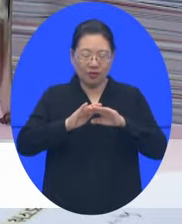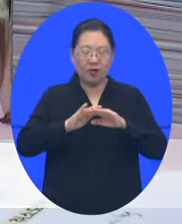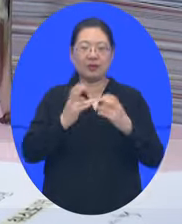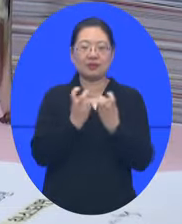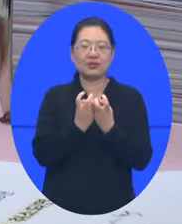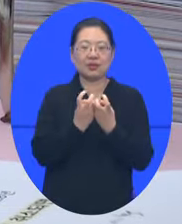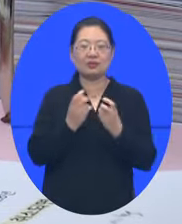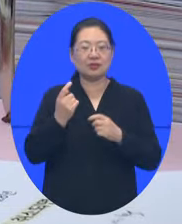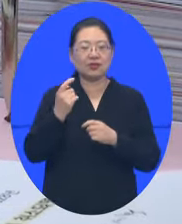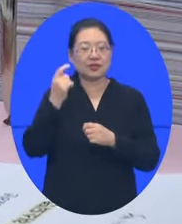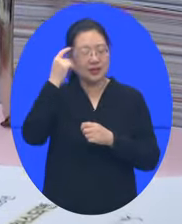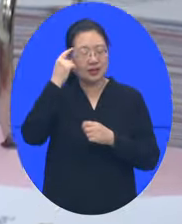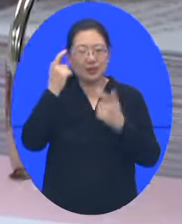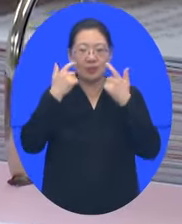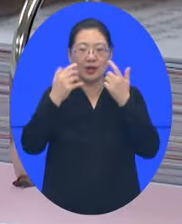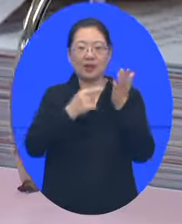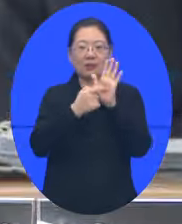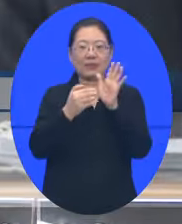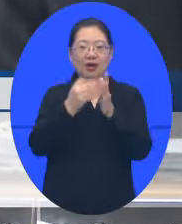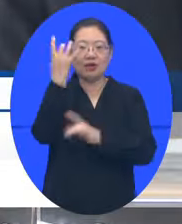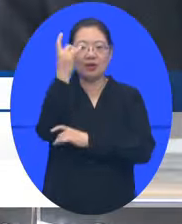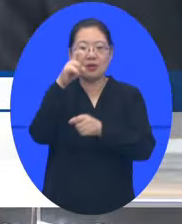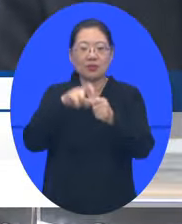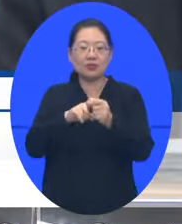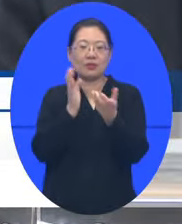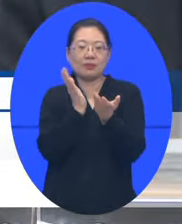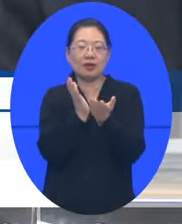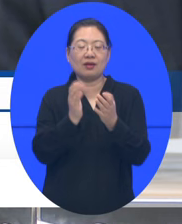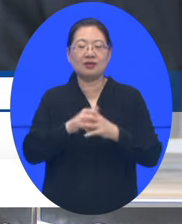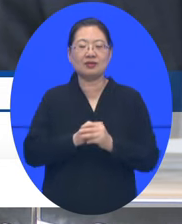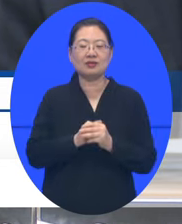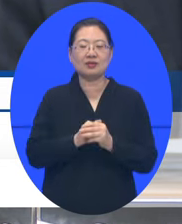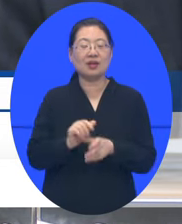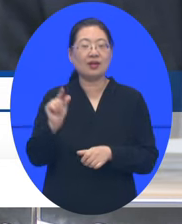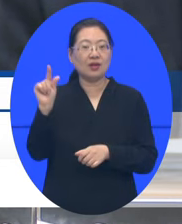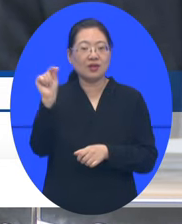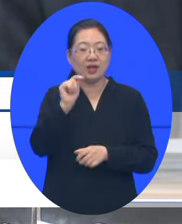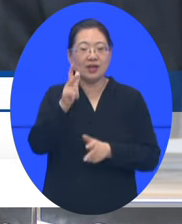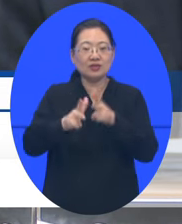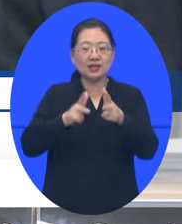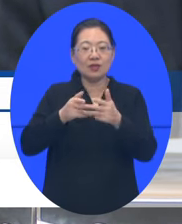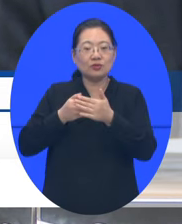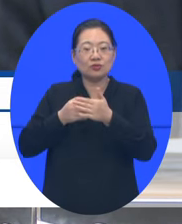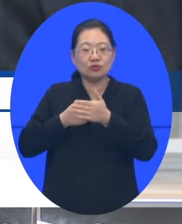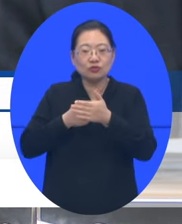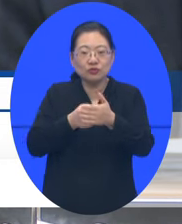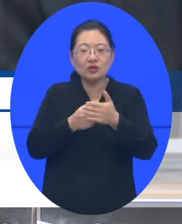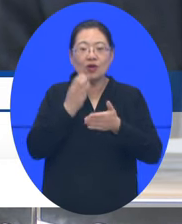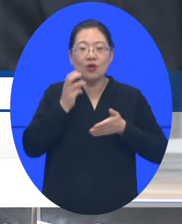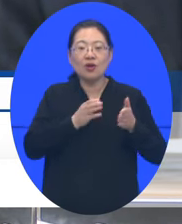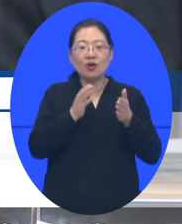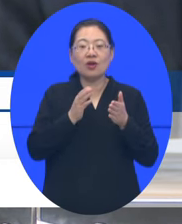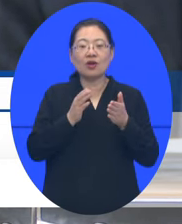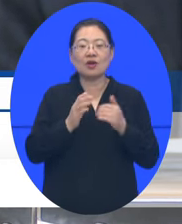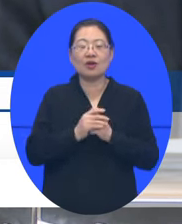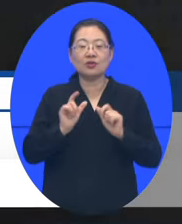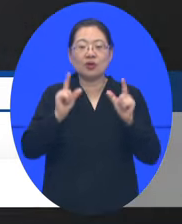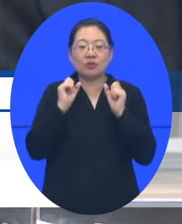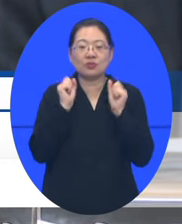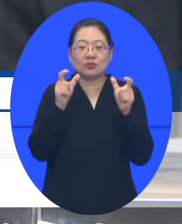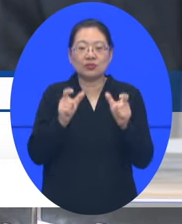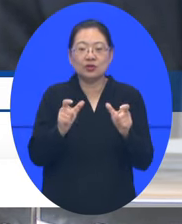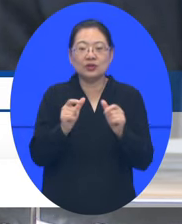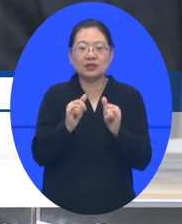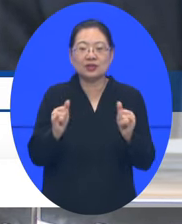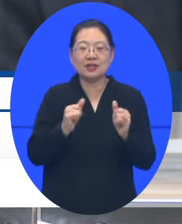단추라며 뜻을 분명히 했습니다. 그 당초의 목적 부합, 신속한 사업 추진, 경기